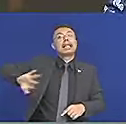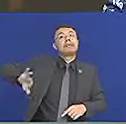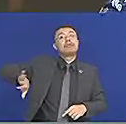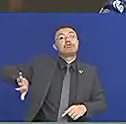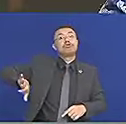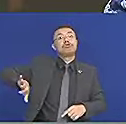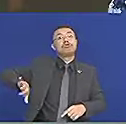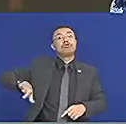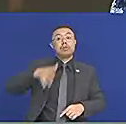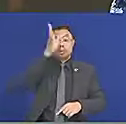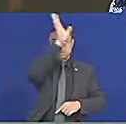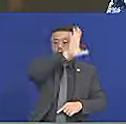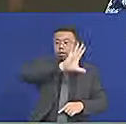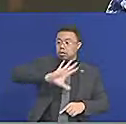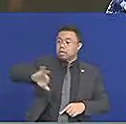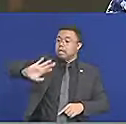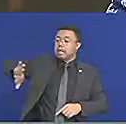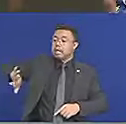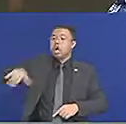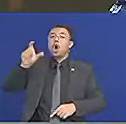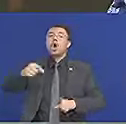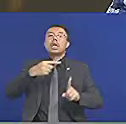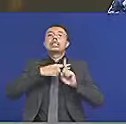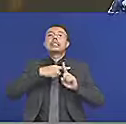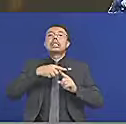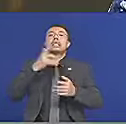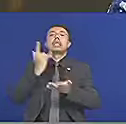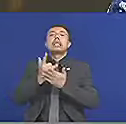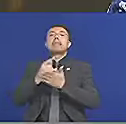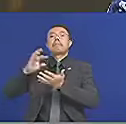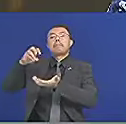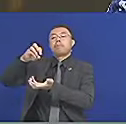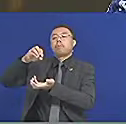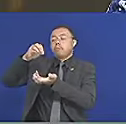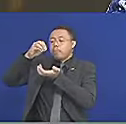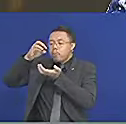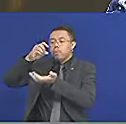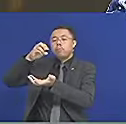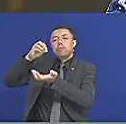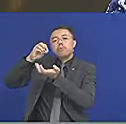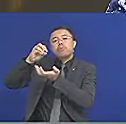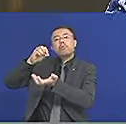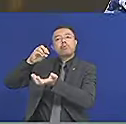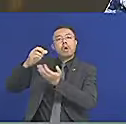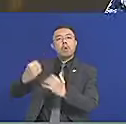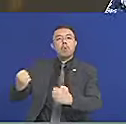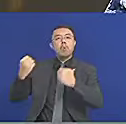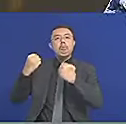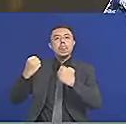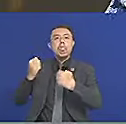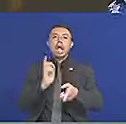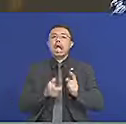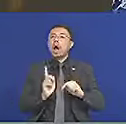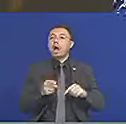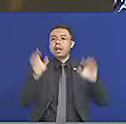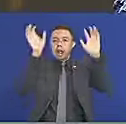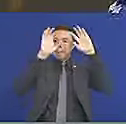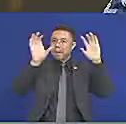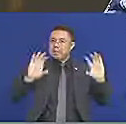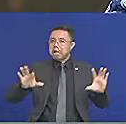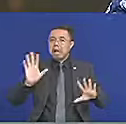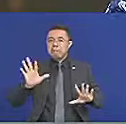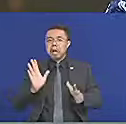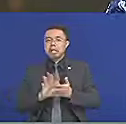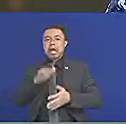saudara. Praktek-praktek perdukunan masih begitu kuat. Kalau ada pesta-pesta, tidak sedikit